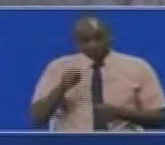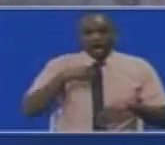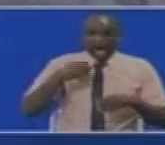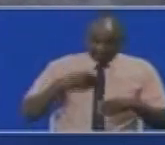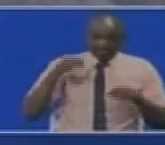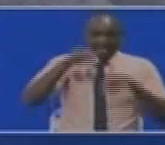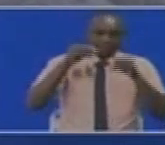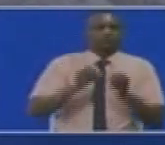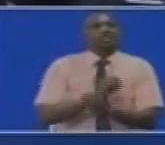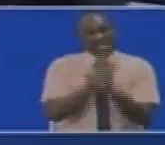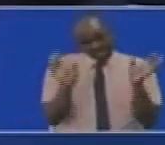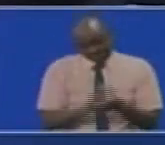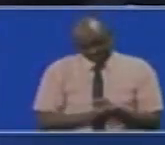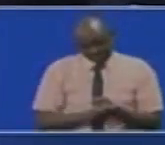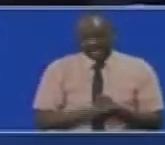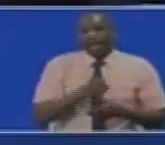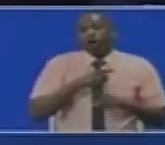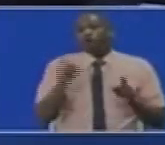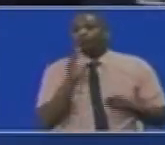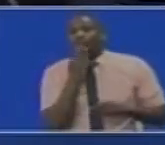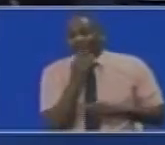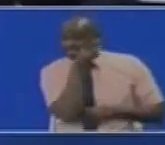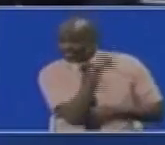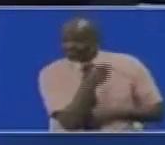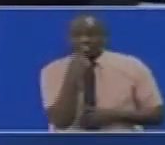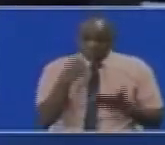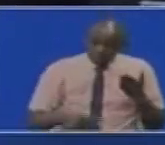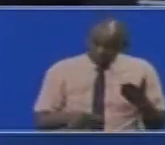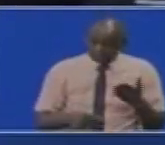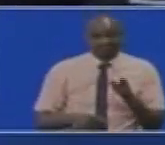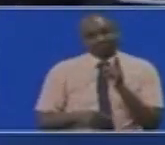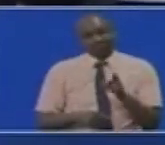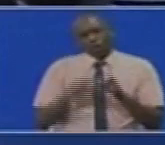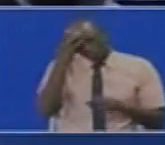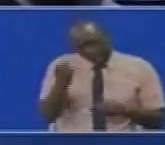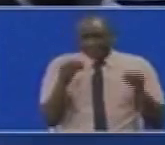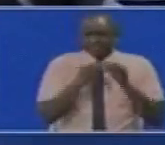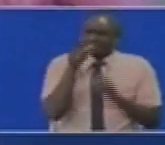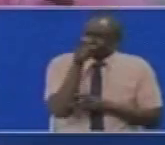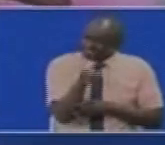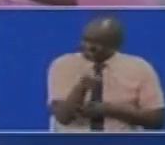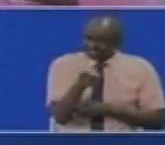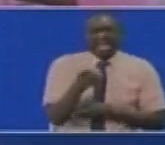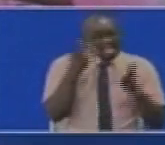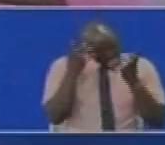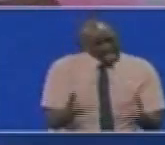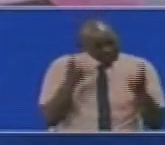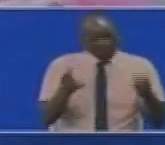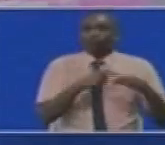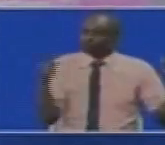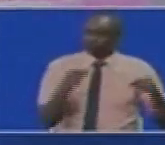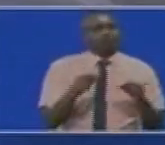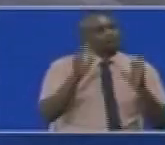Huku kiongozi wa ANC Musalia Mudavadi akiungama ni kwa nini mkutano huo ni wakufa kupona kwa mrengo wa